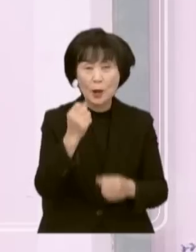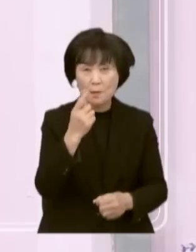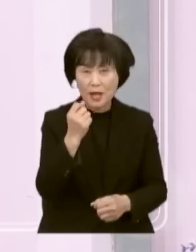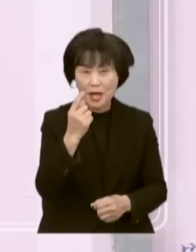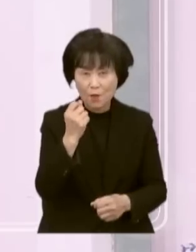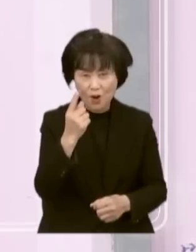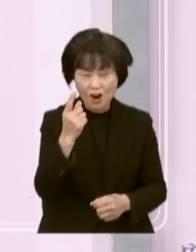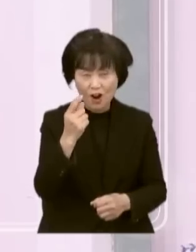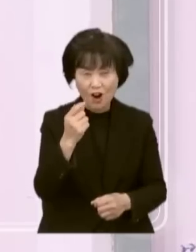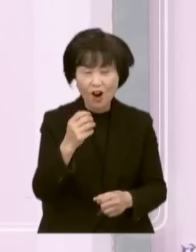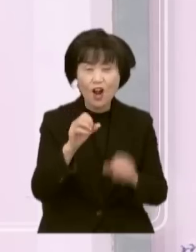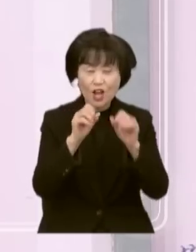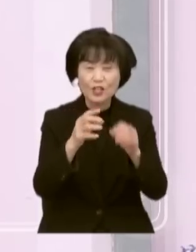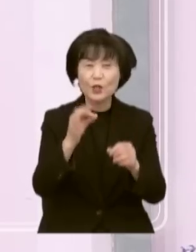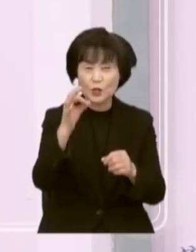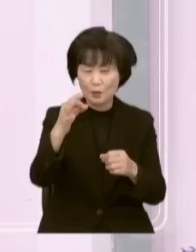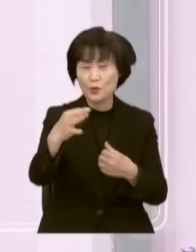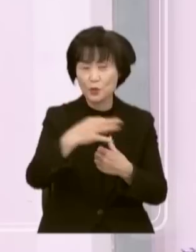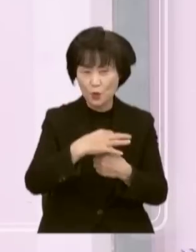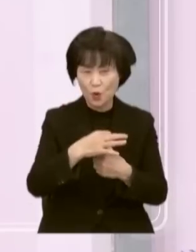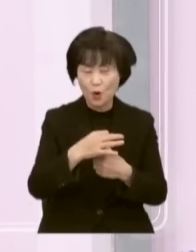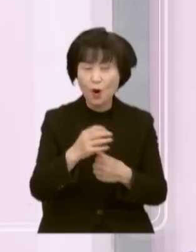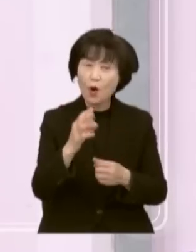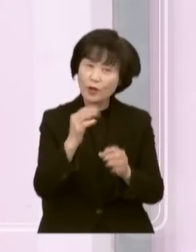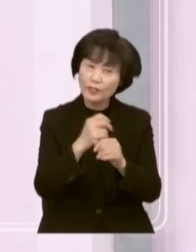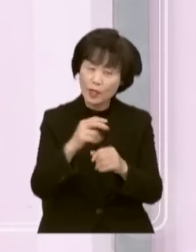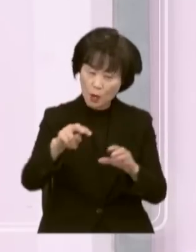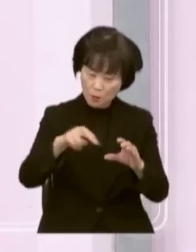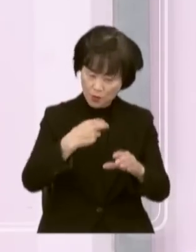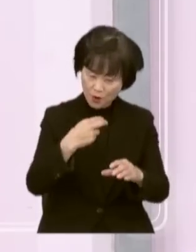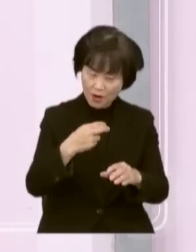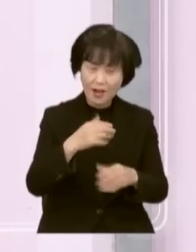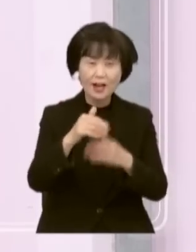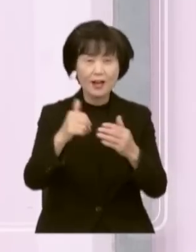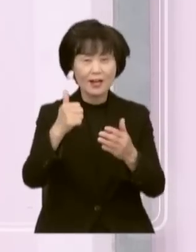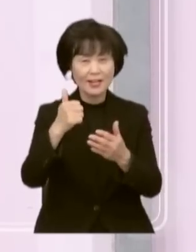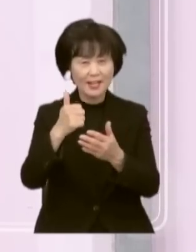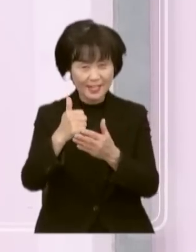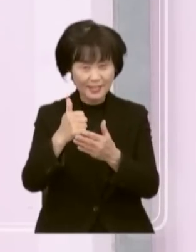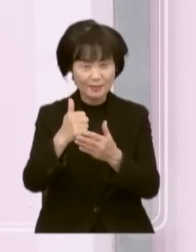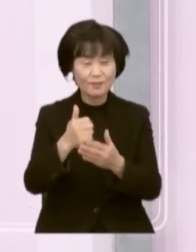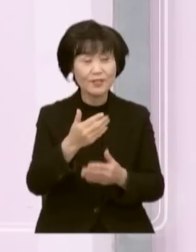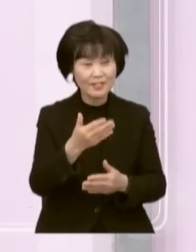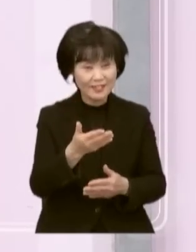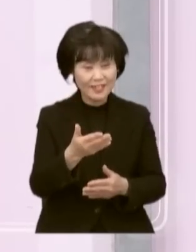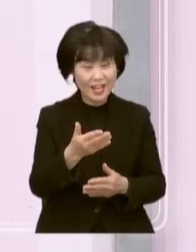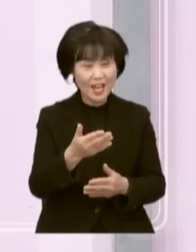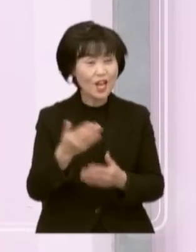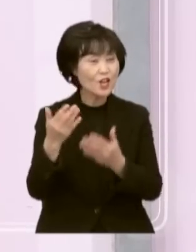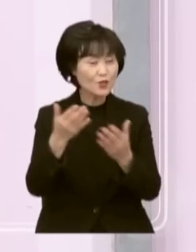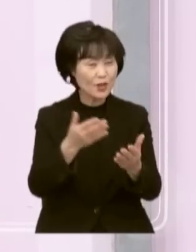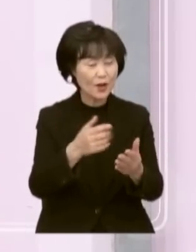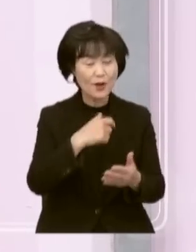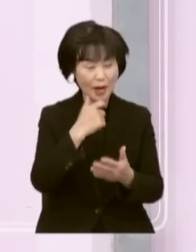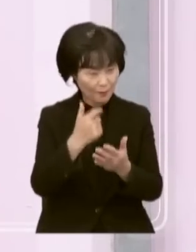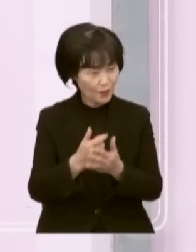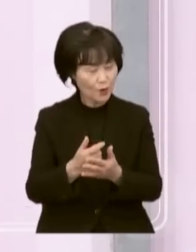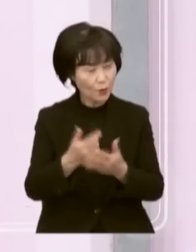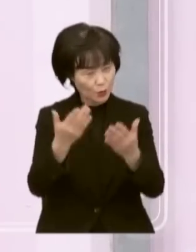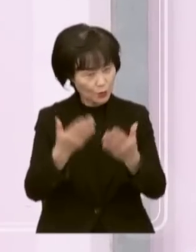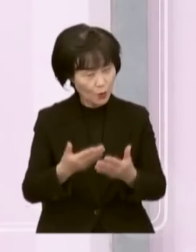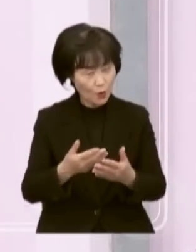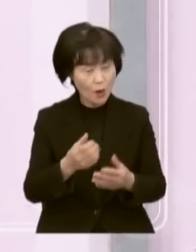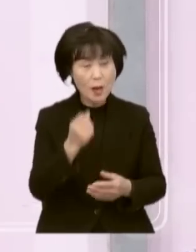네 언젠가 저한테 이제 문자를 보내더니 야 하나님이 너한테 주라고 감동을